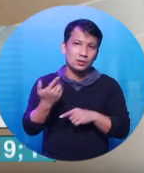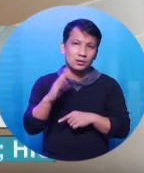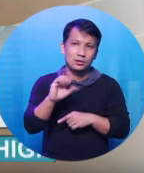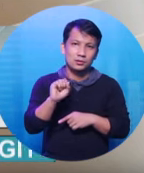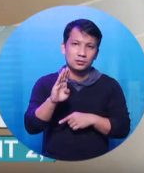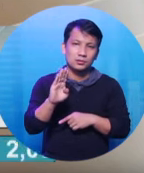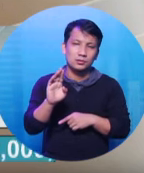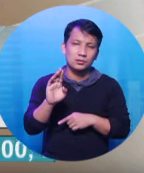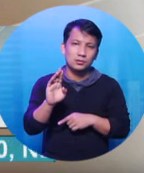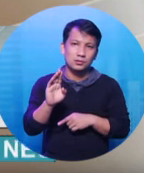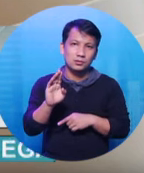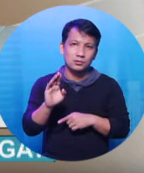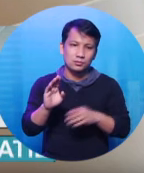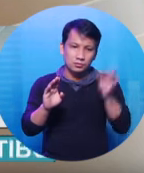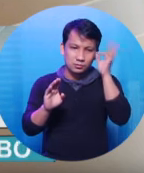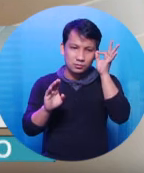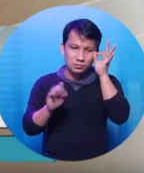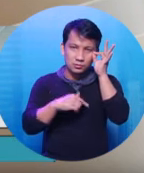MTVG.